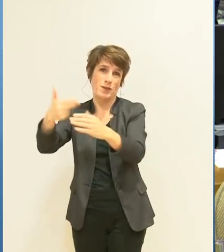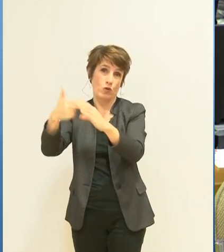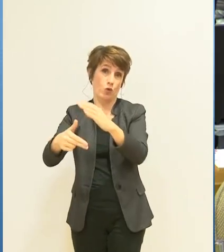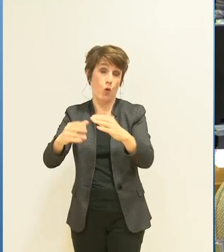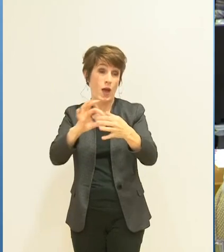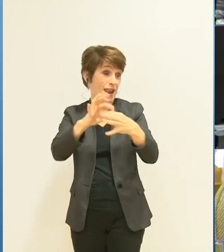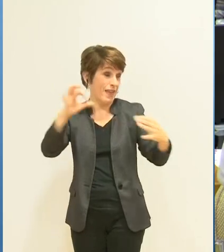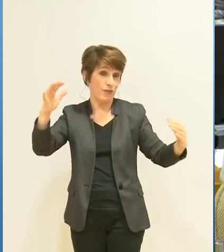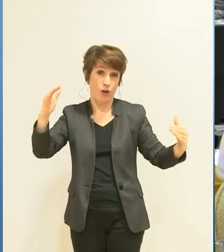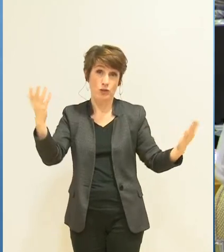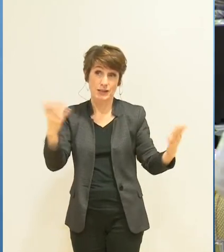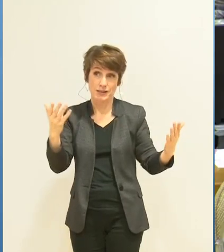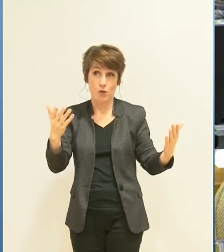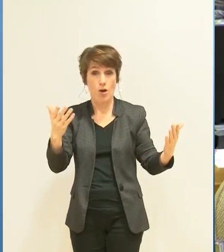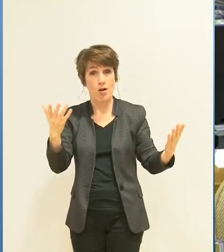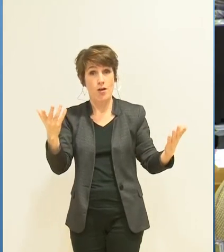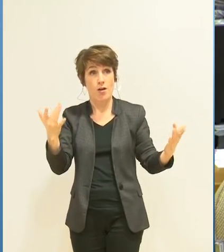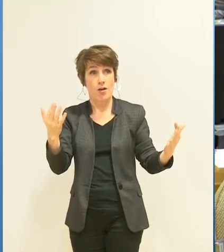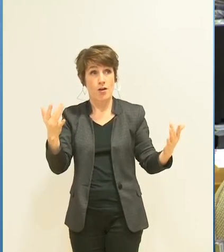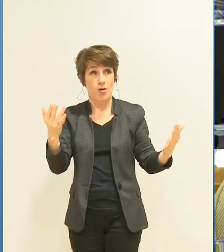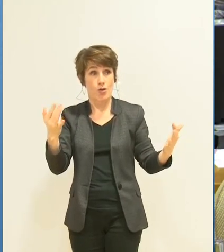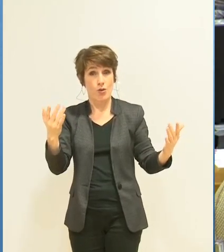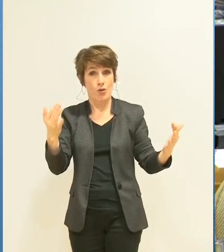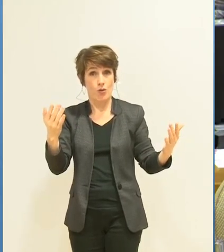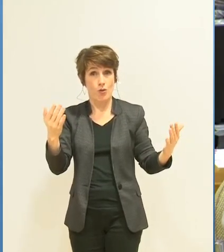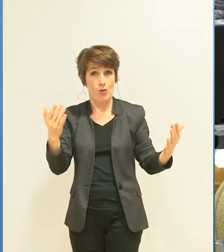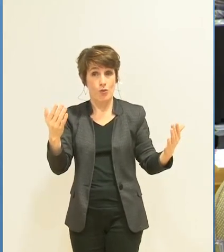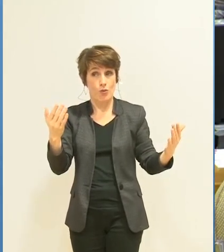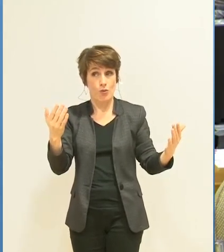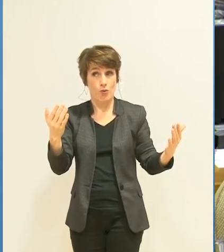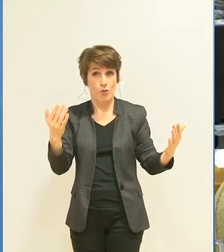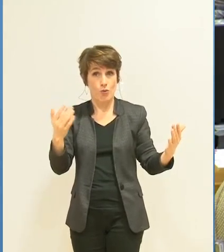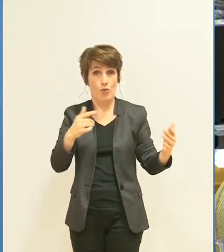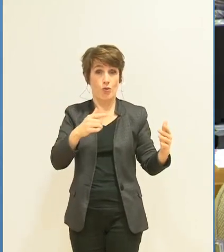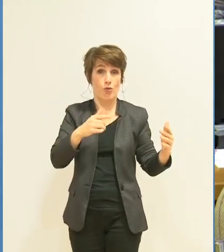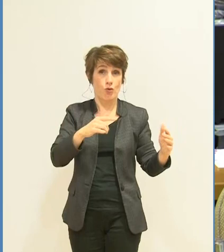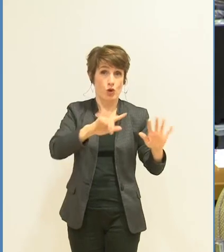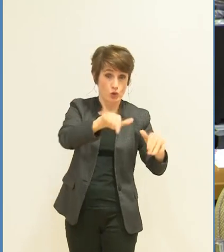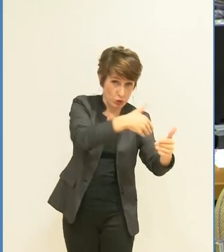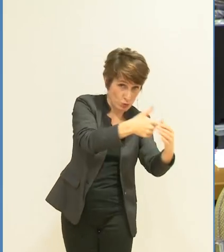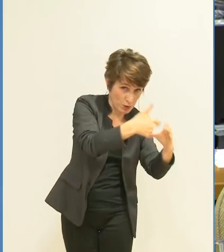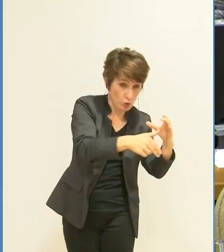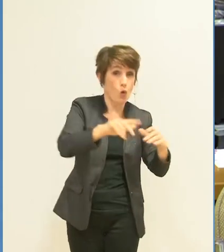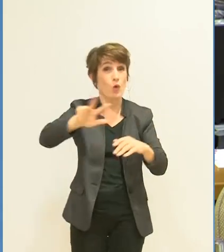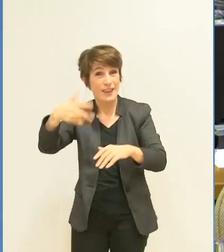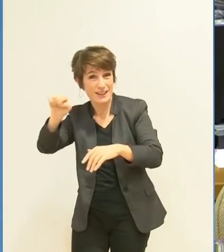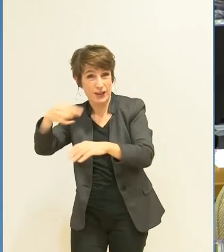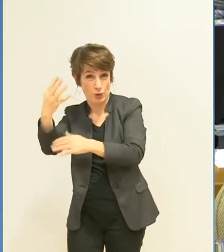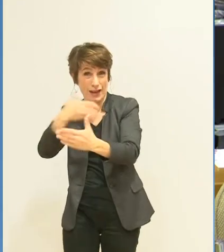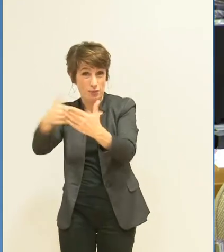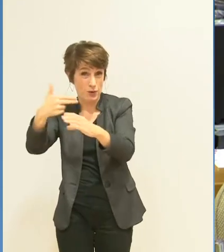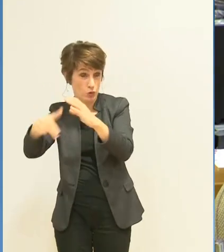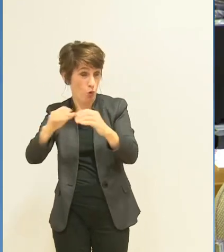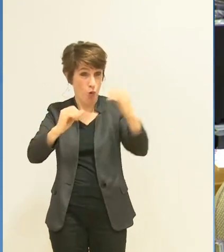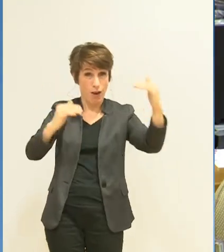différence c'est d'autres investissements qu'on cible entre les 12 millions d'euros dès 13h30 un euro contre correspond à des investissements des